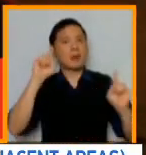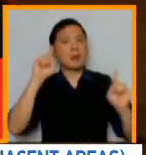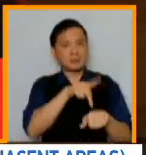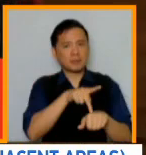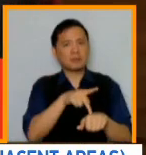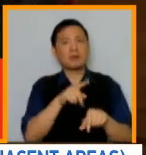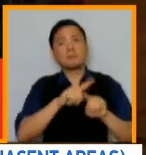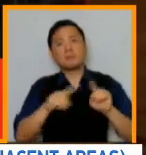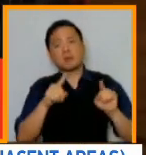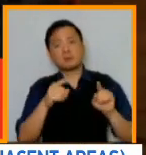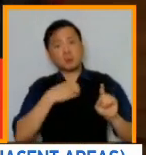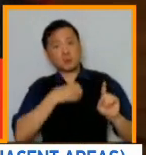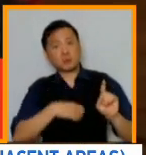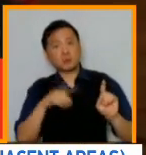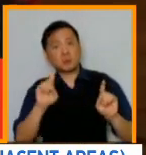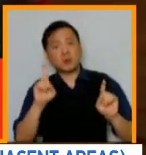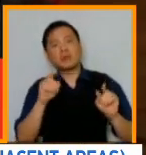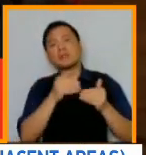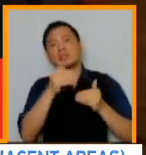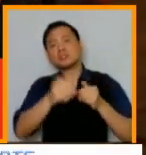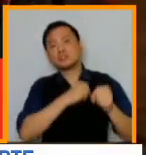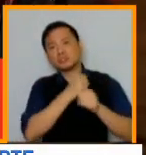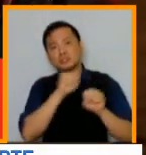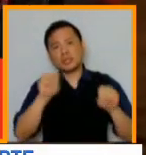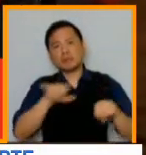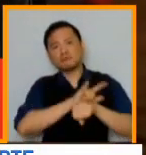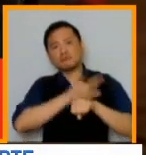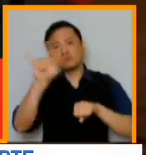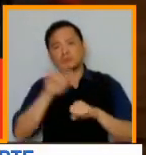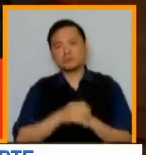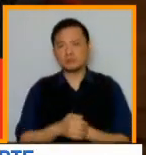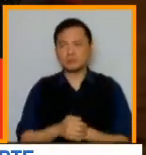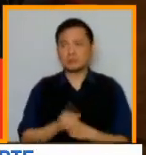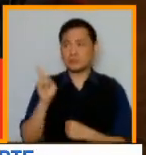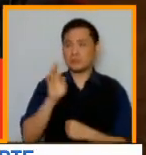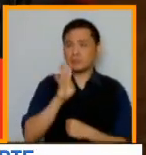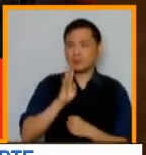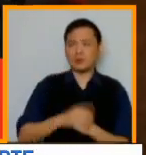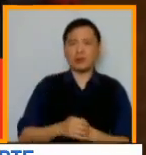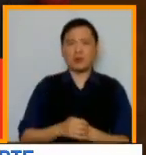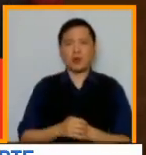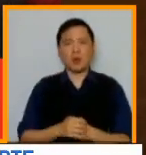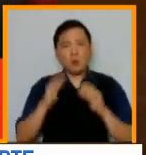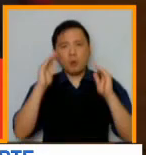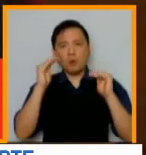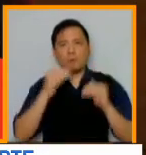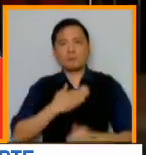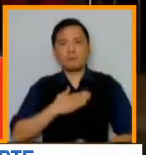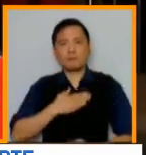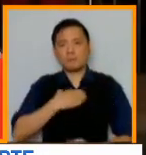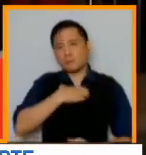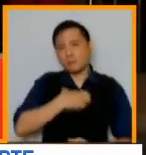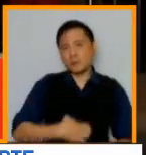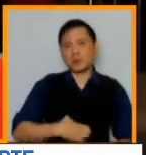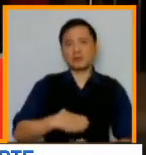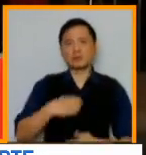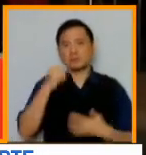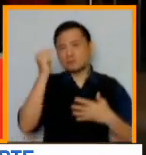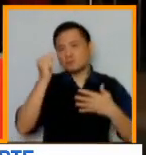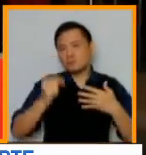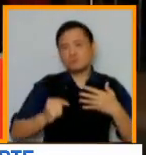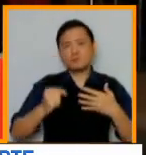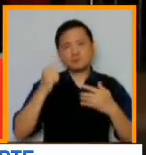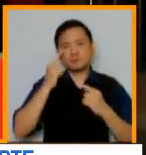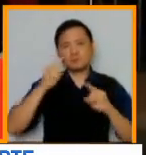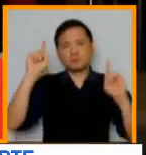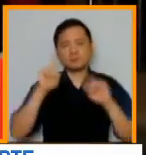po, makakamit mo po lahat ng mga pangarap mo. Talagang totoo. Kasi in heartily. Ang first honor naman